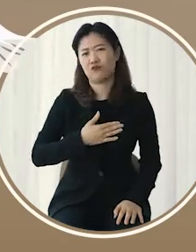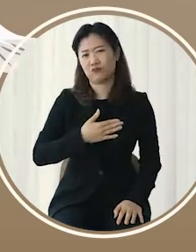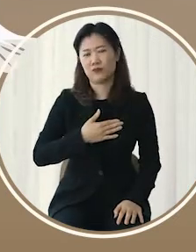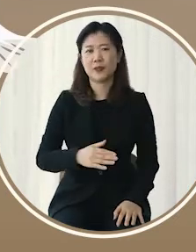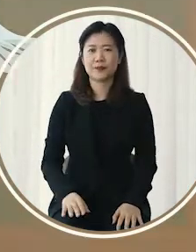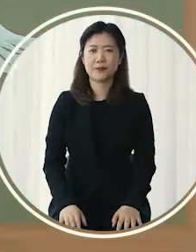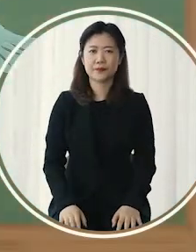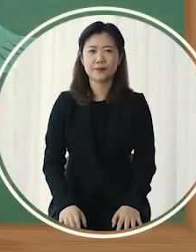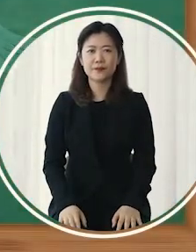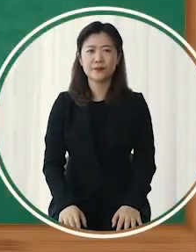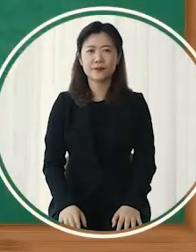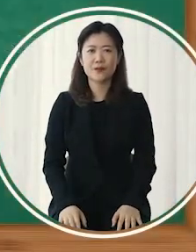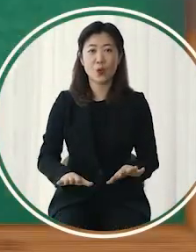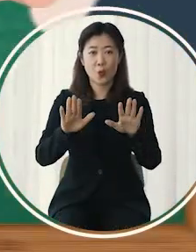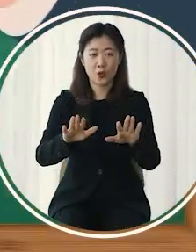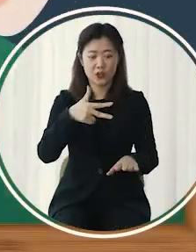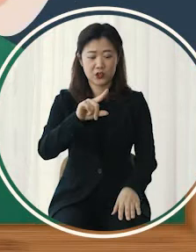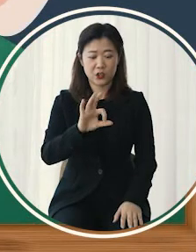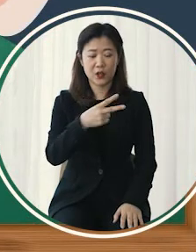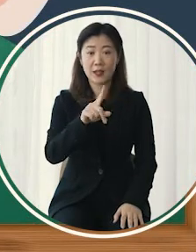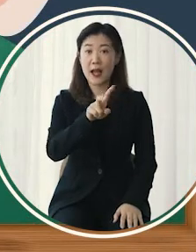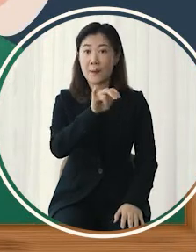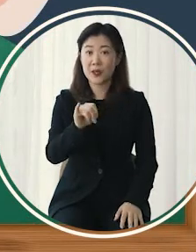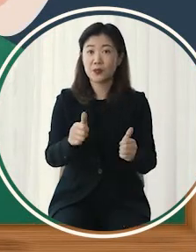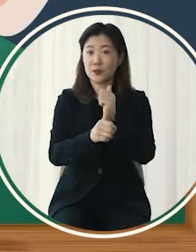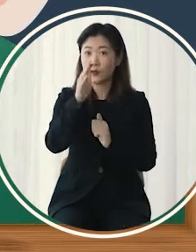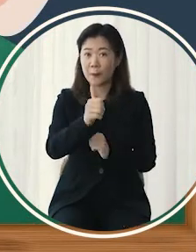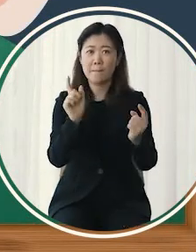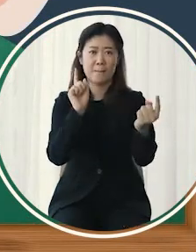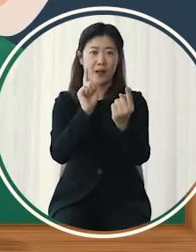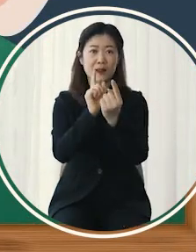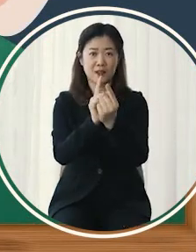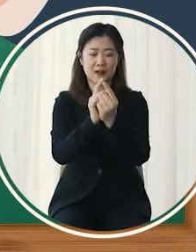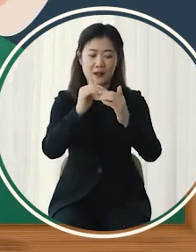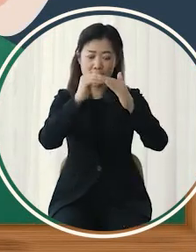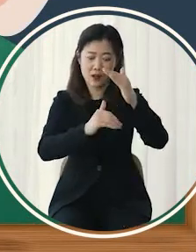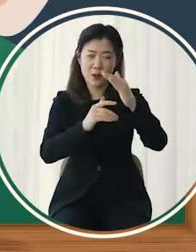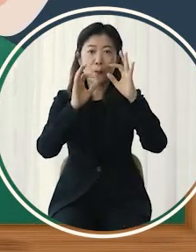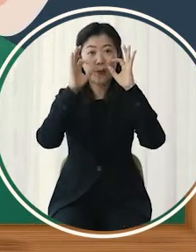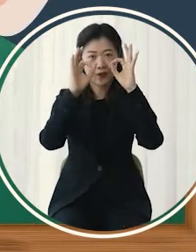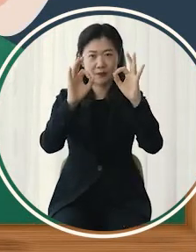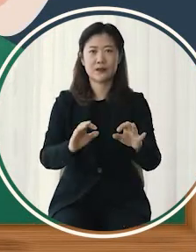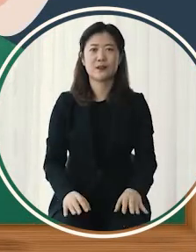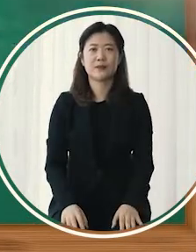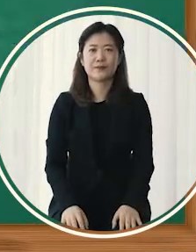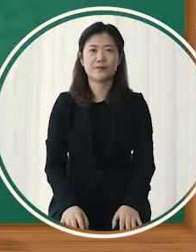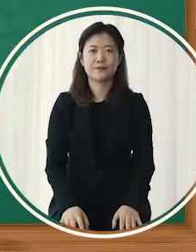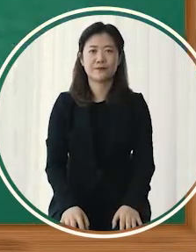있습니다. 오늘은 정다미 소장님을 통해 이 주제에 대해 더 자세하게 알아보도록 하겠습니다.